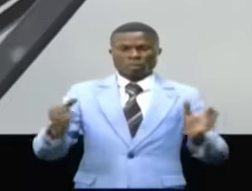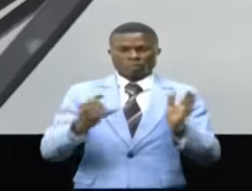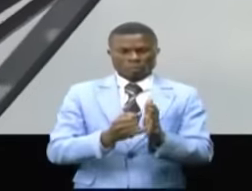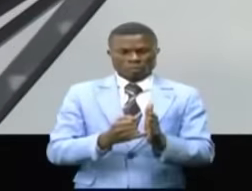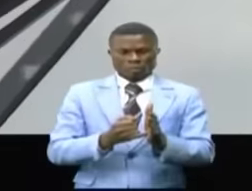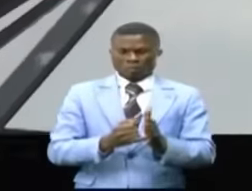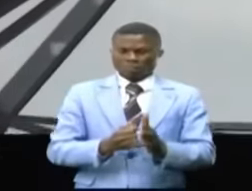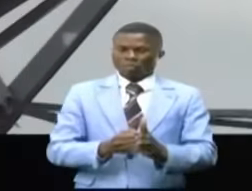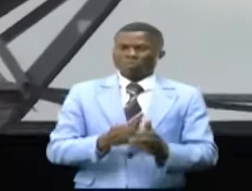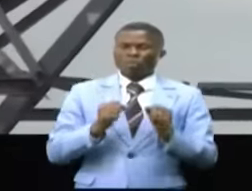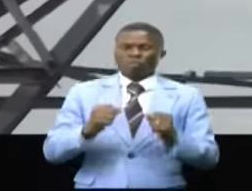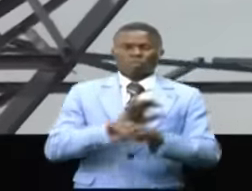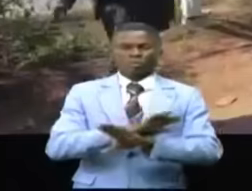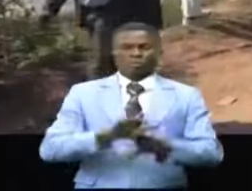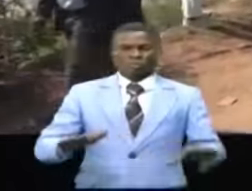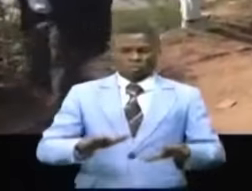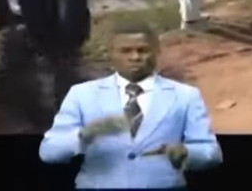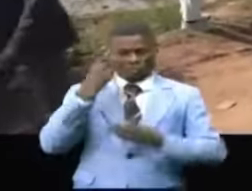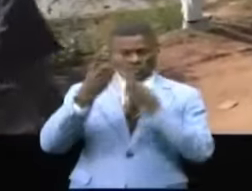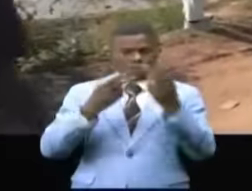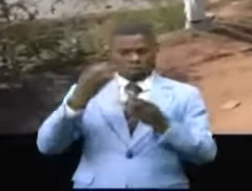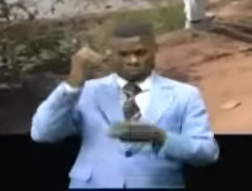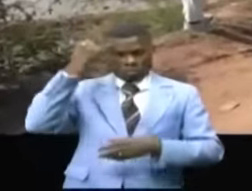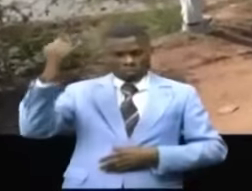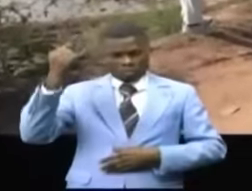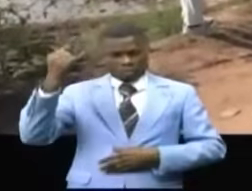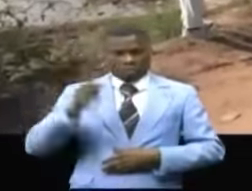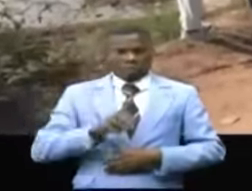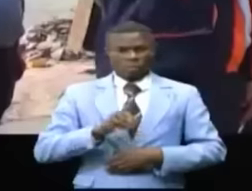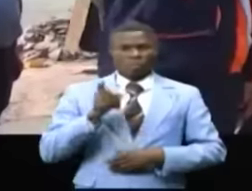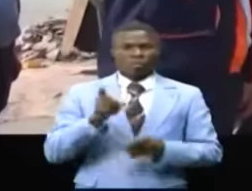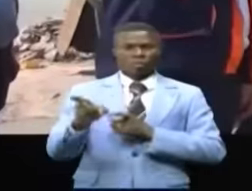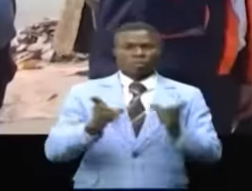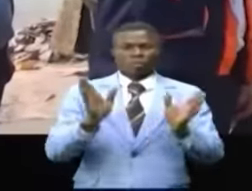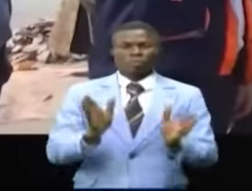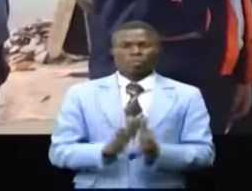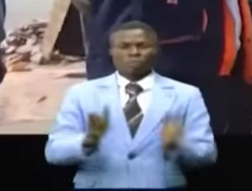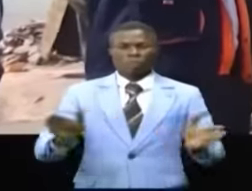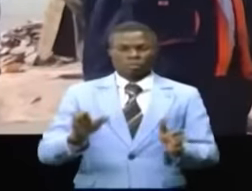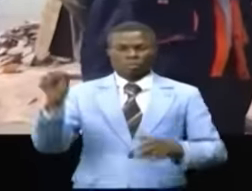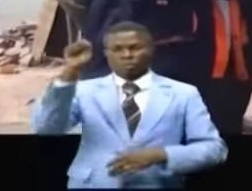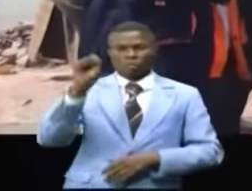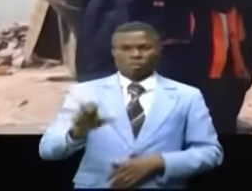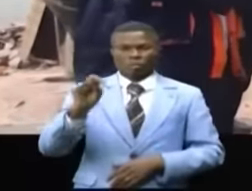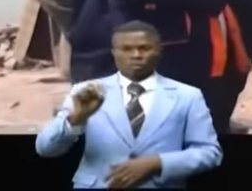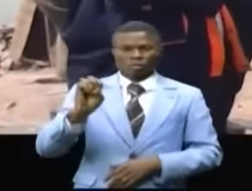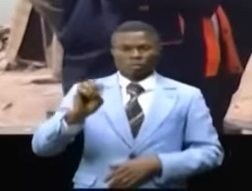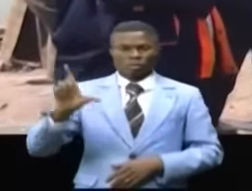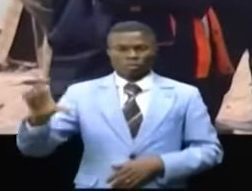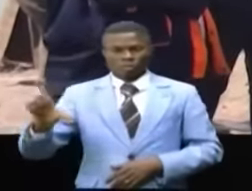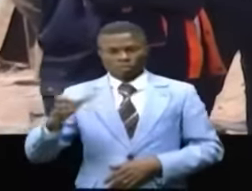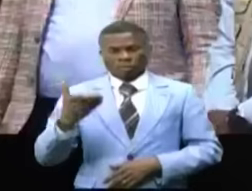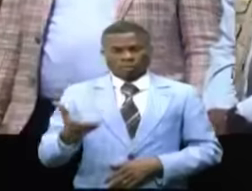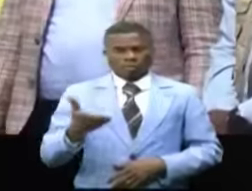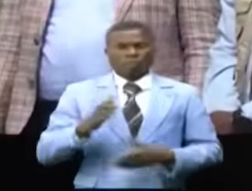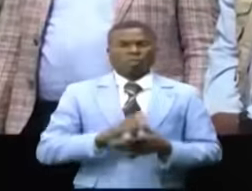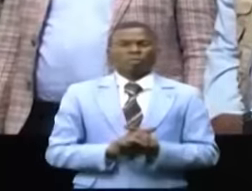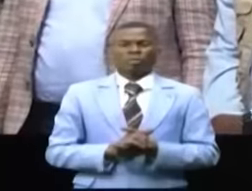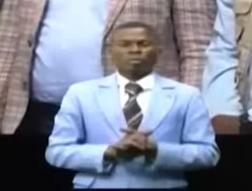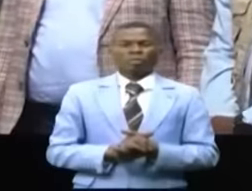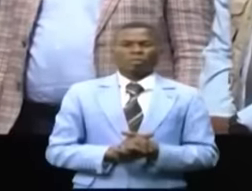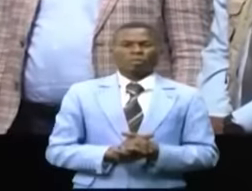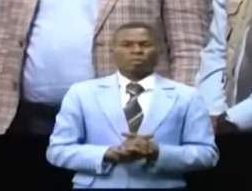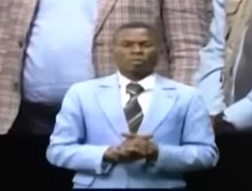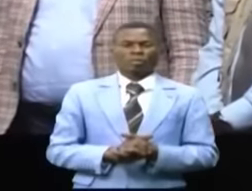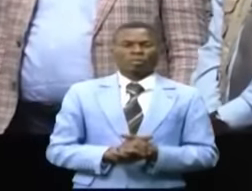ses pieds métalliques. Une visite guidée par les directeurs généraux de la SNEL SA, Fabrice Lucinde Walusangi